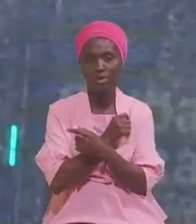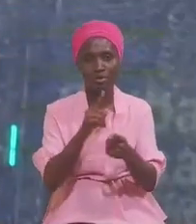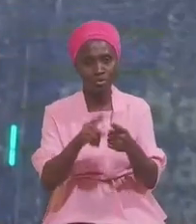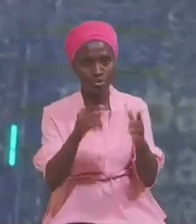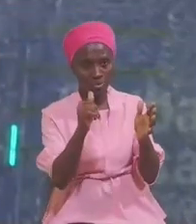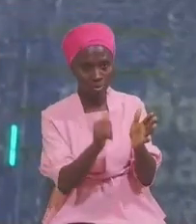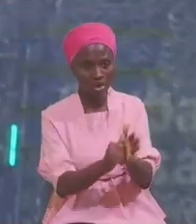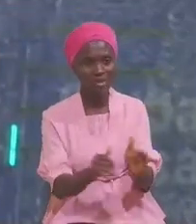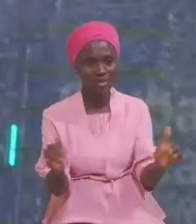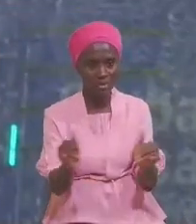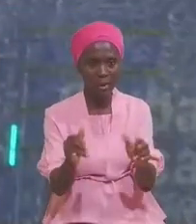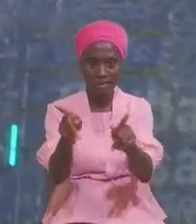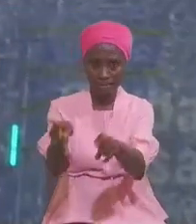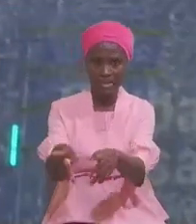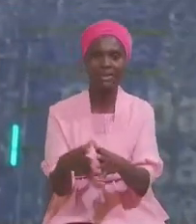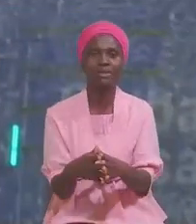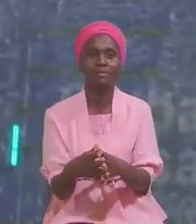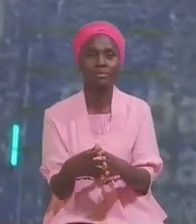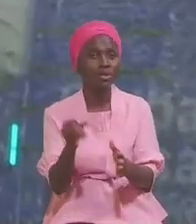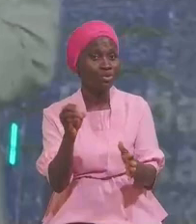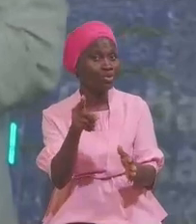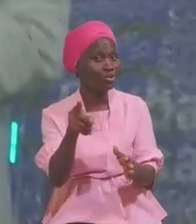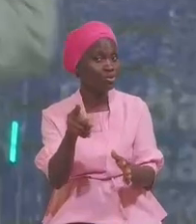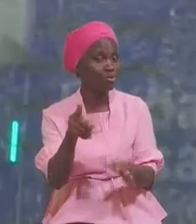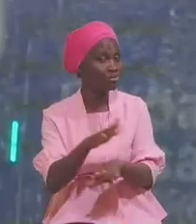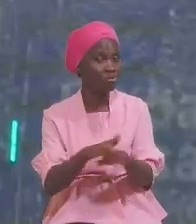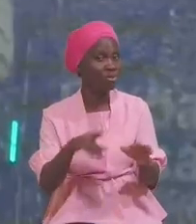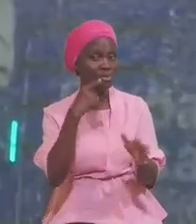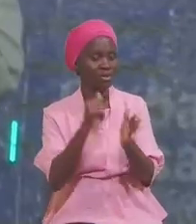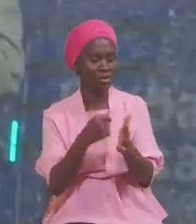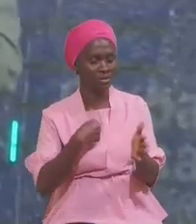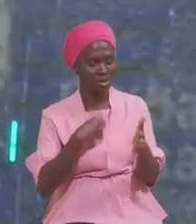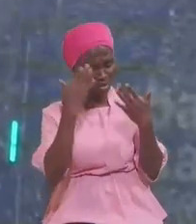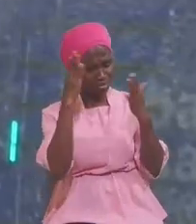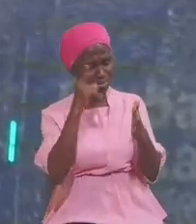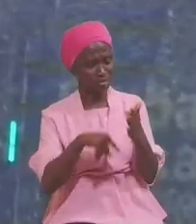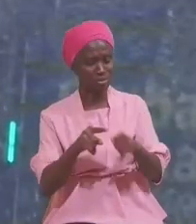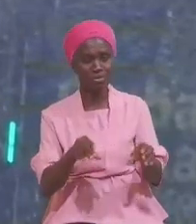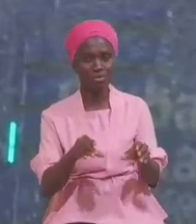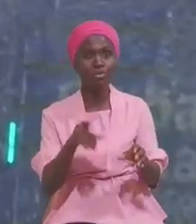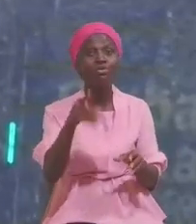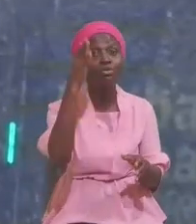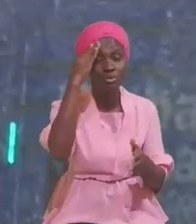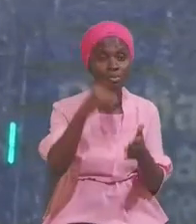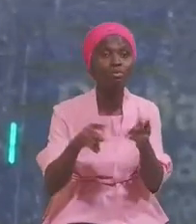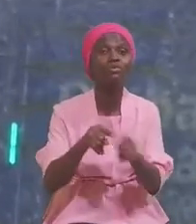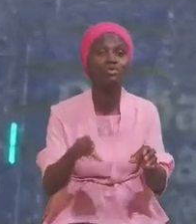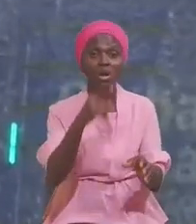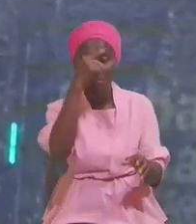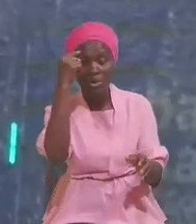même personne. Donc, faut pas dire que moi je ne sais pas ce qu'il faut faire. Tu sais ce qu'il faut faire. Parce que